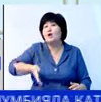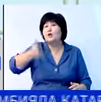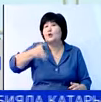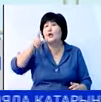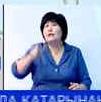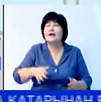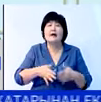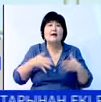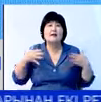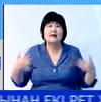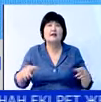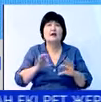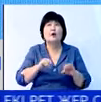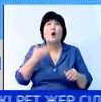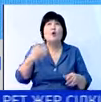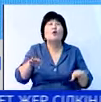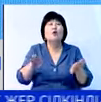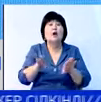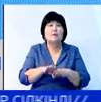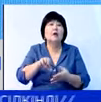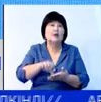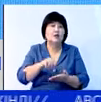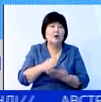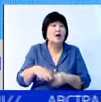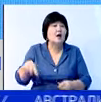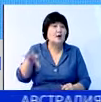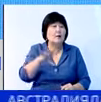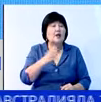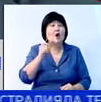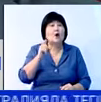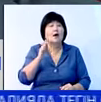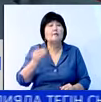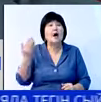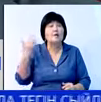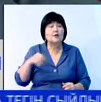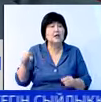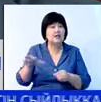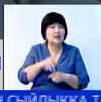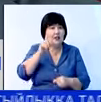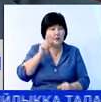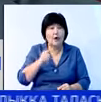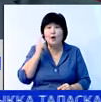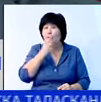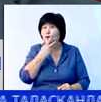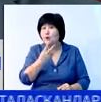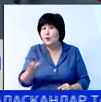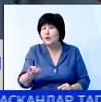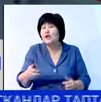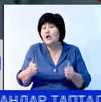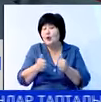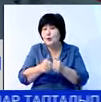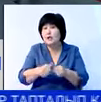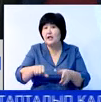кісілер кеңінен көсілді. Олай болар жөні бар. Бәрі де Шоқамановтың болмысын жетік білетіндер, көз көргендер,